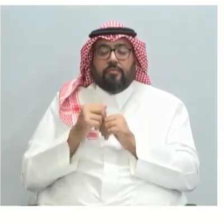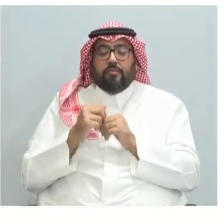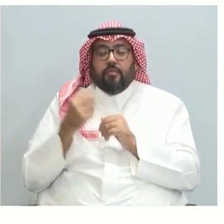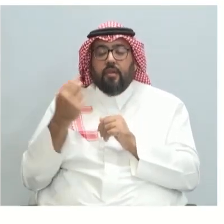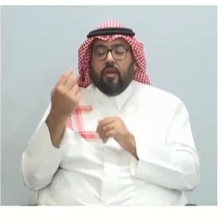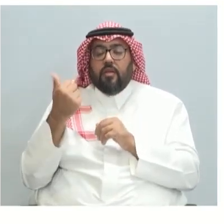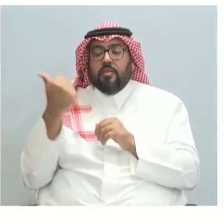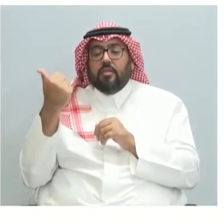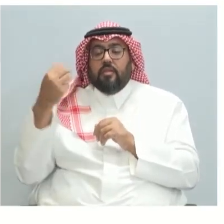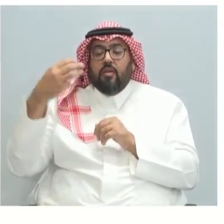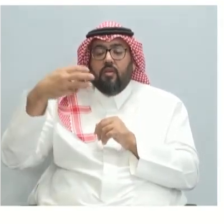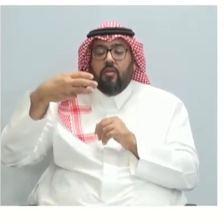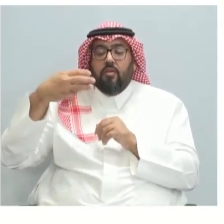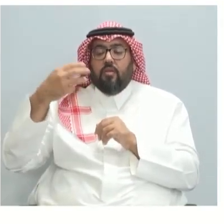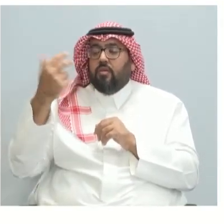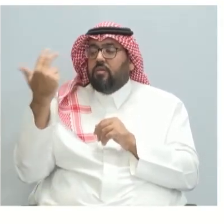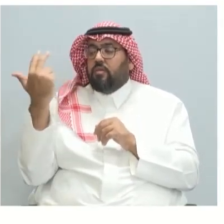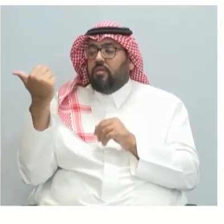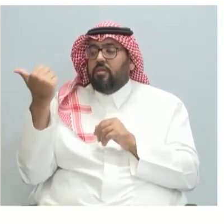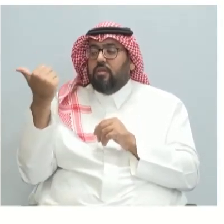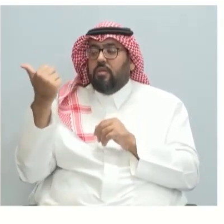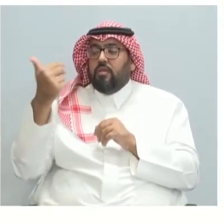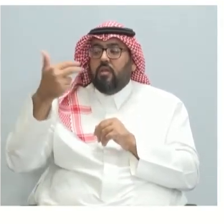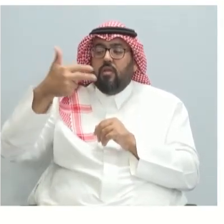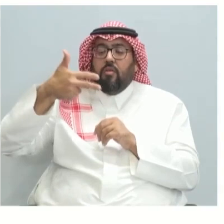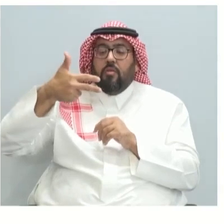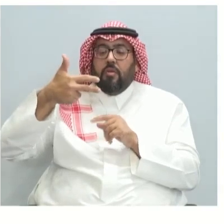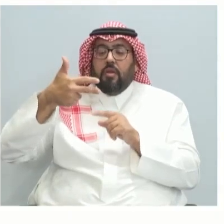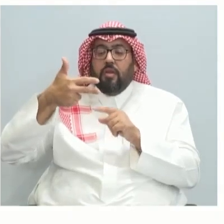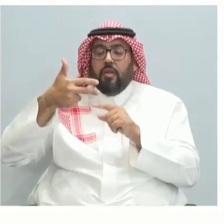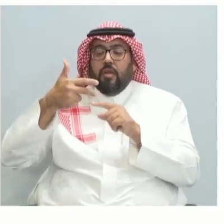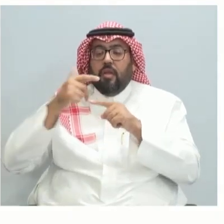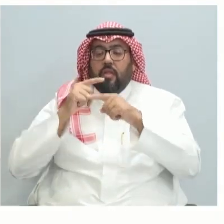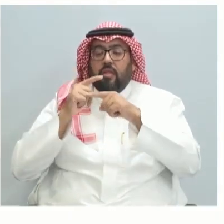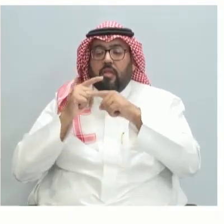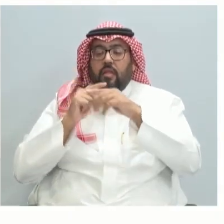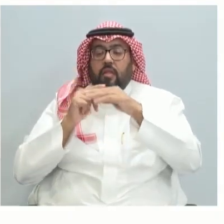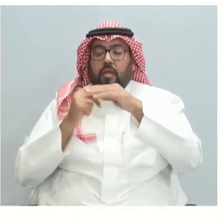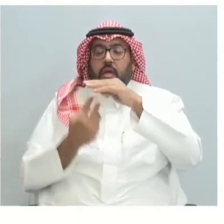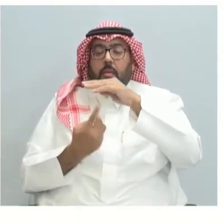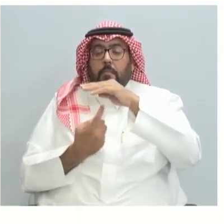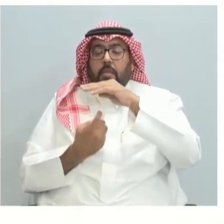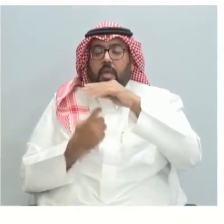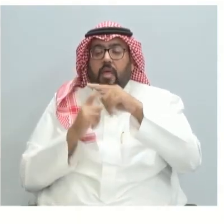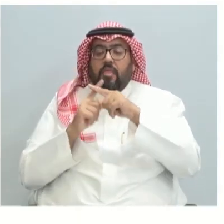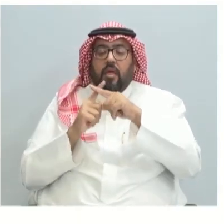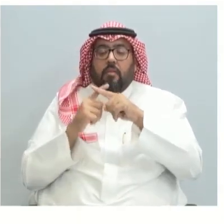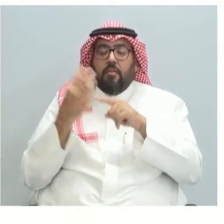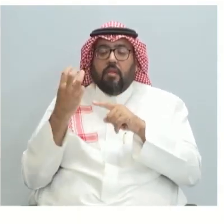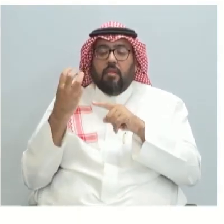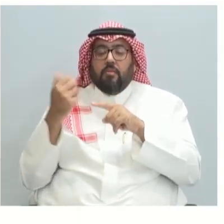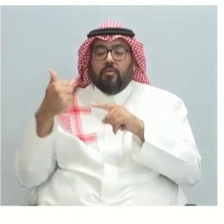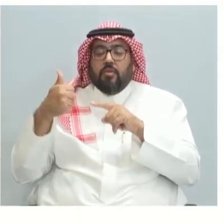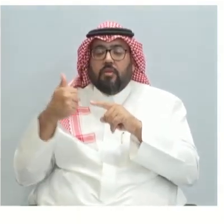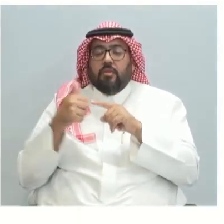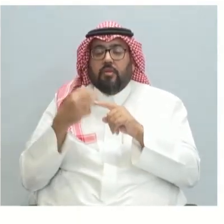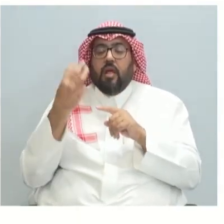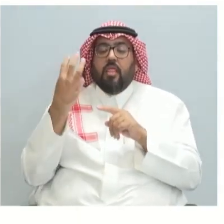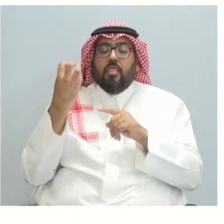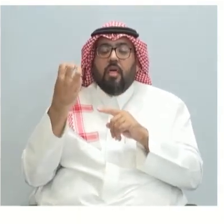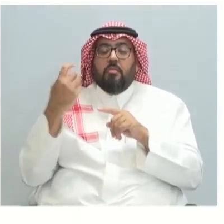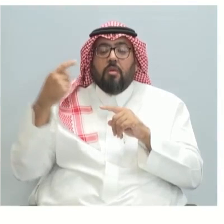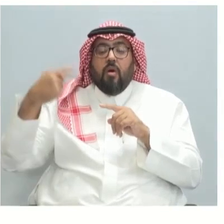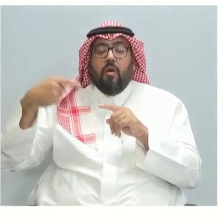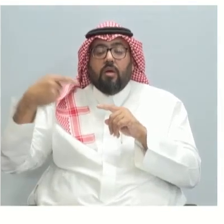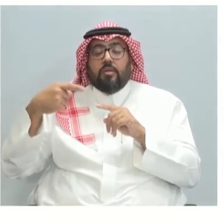360 درجه نقرب الناتج سوف نجد ان الناتج يساوي تقريبا 310 درجه الان